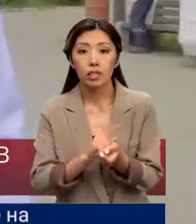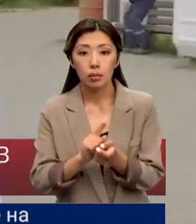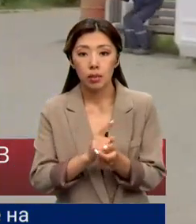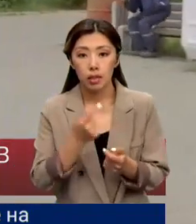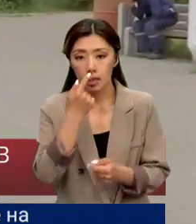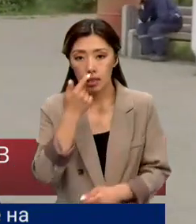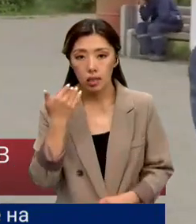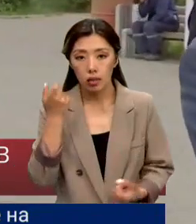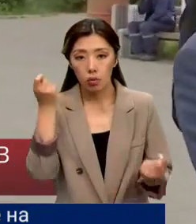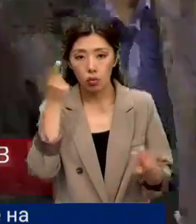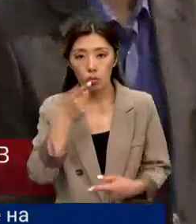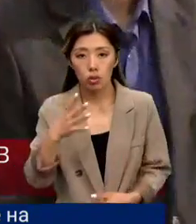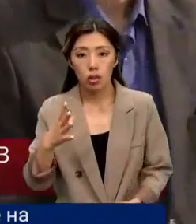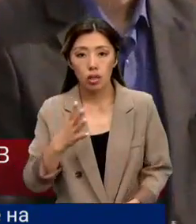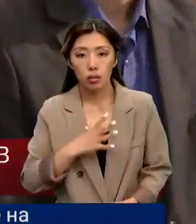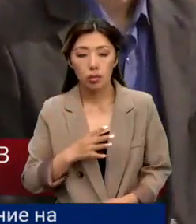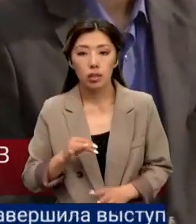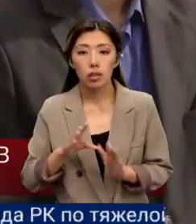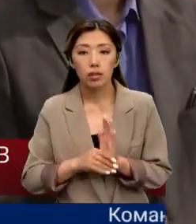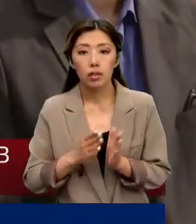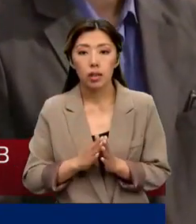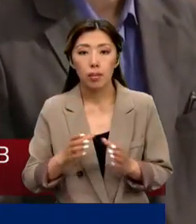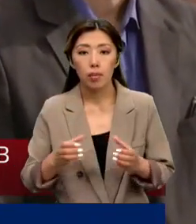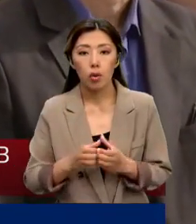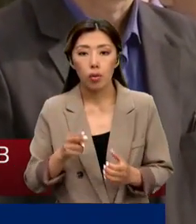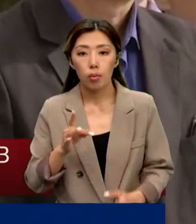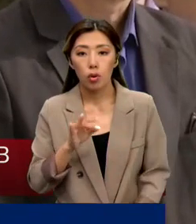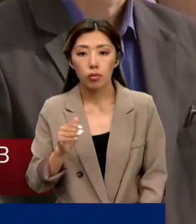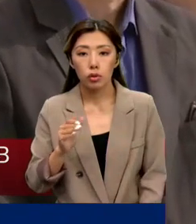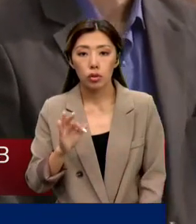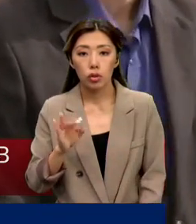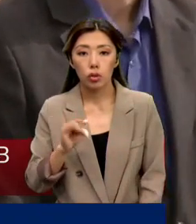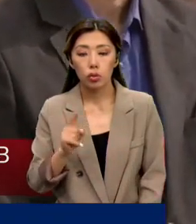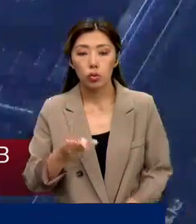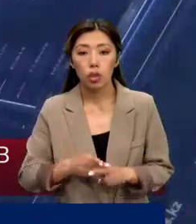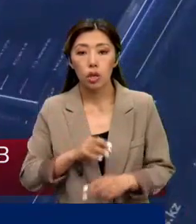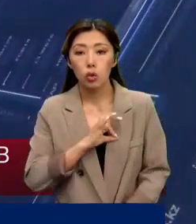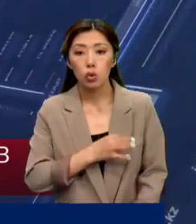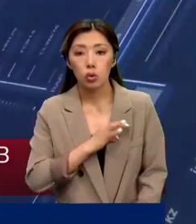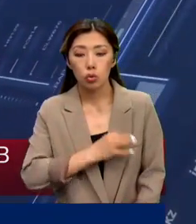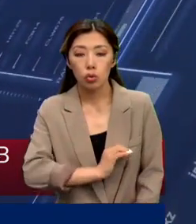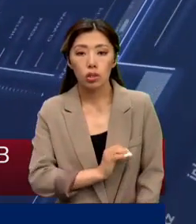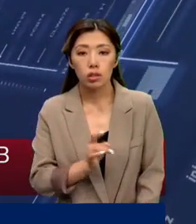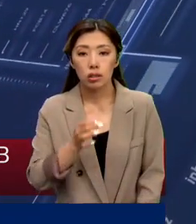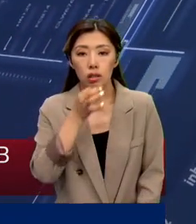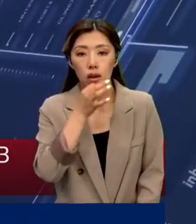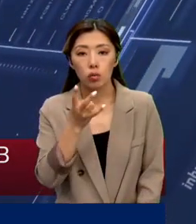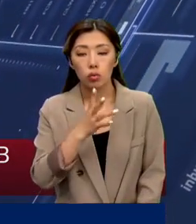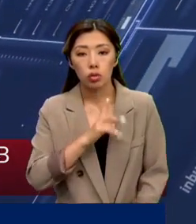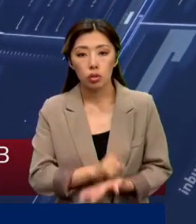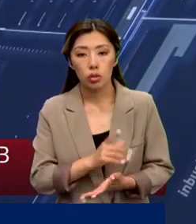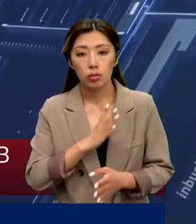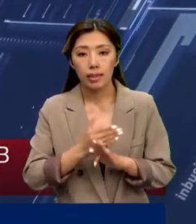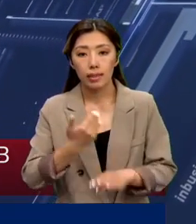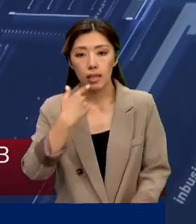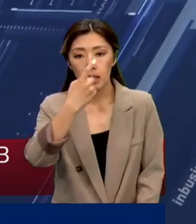совсем недавно, не выступил в защиту и профсоюз. По словам юристов, о том, что меняются условия труда, должны были сообщить заранее. В данном